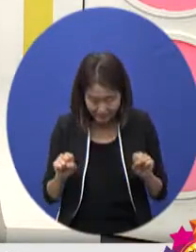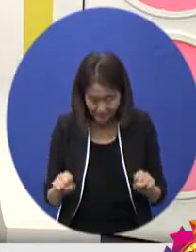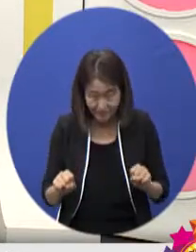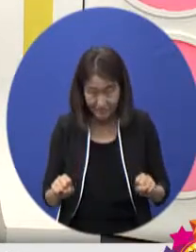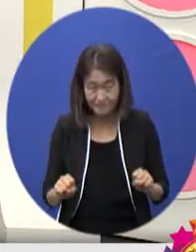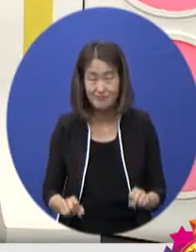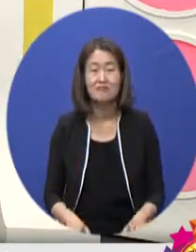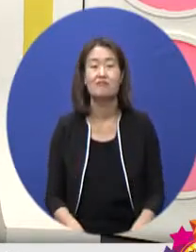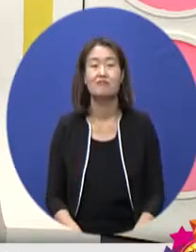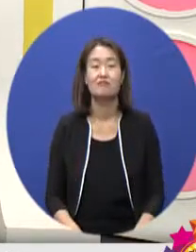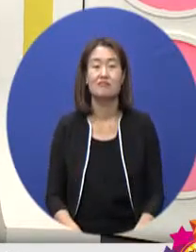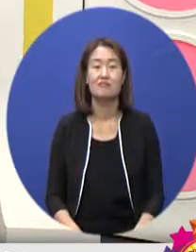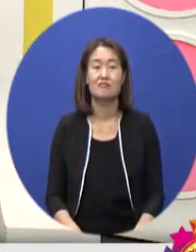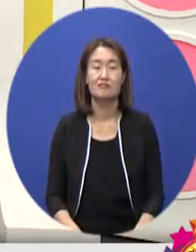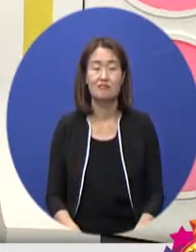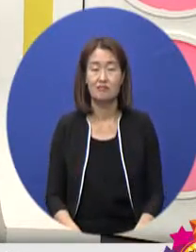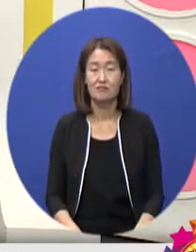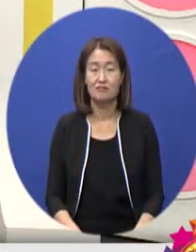안녕하세요.